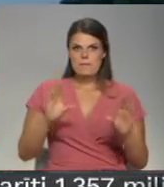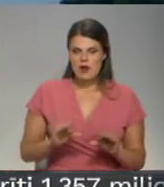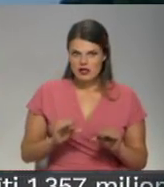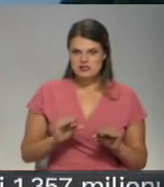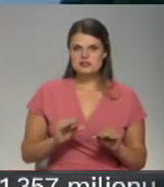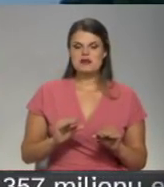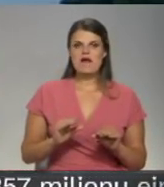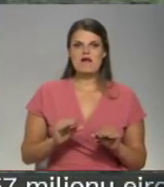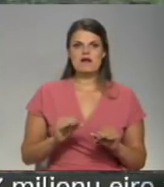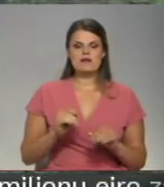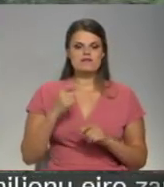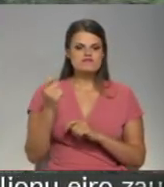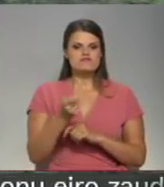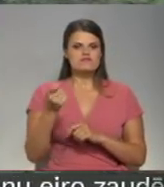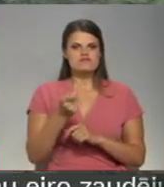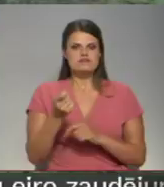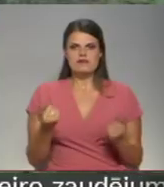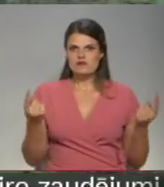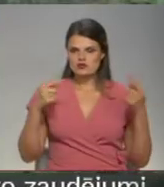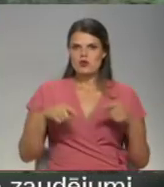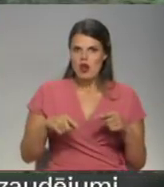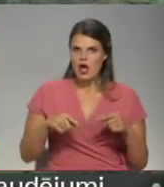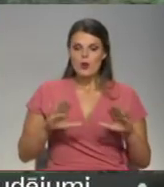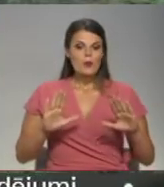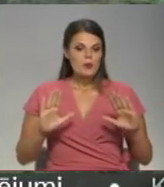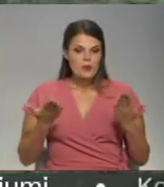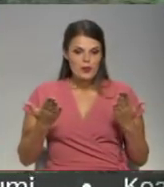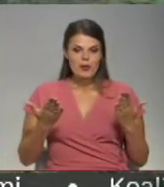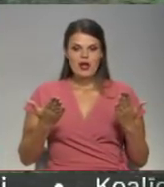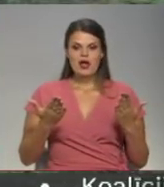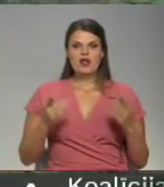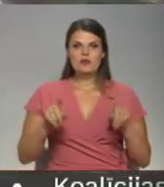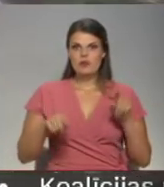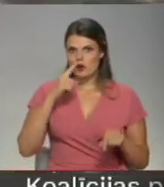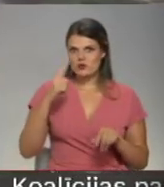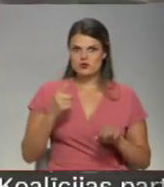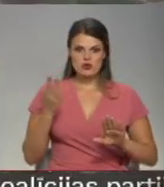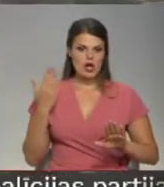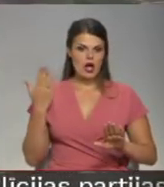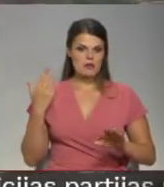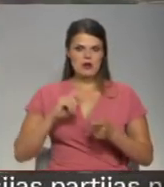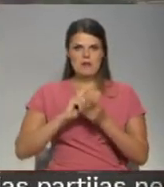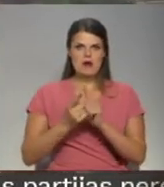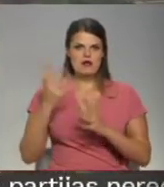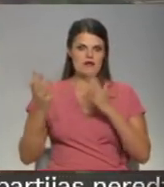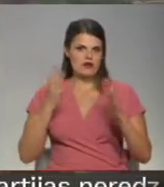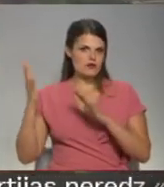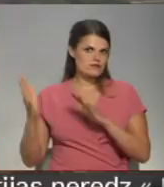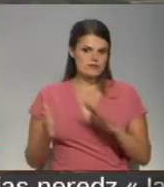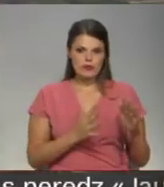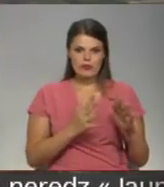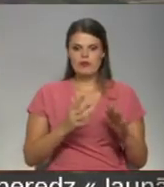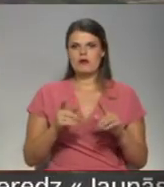mazāk, nepārtraukt dziešanas rezultātā. Bet, principā, pāris stundas apakaļ mainījās vēja virziens un